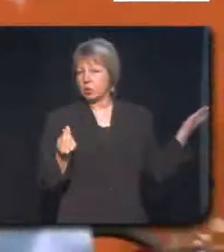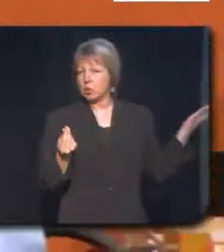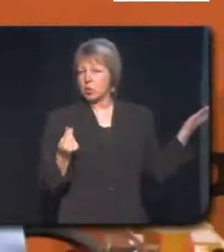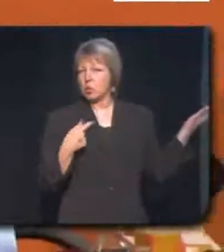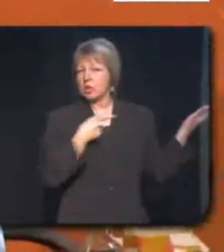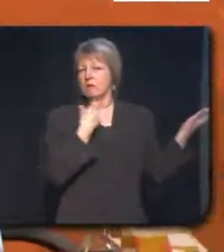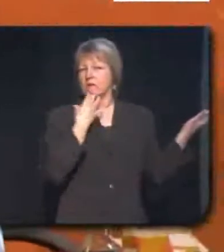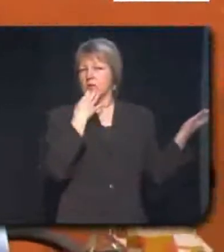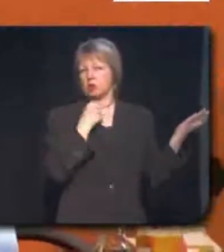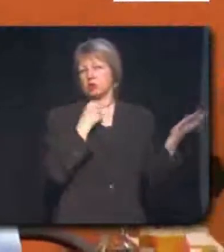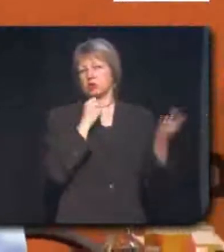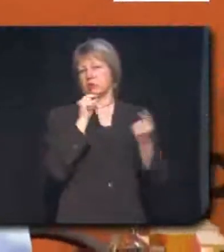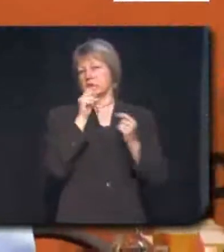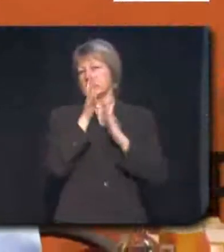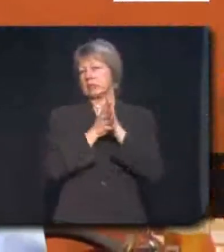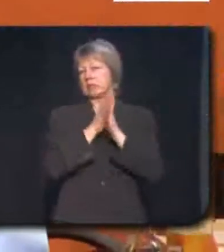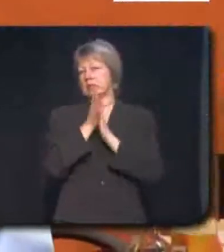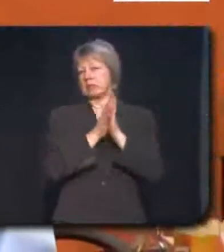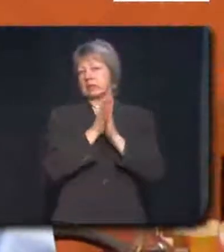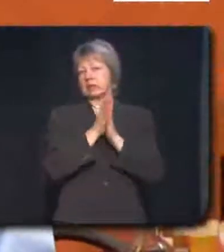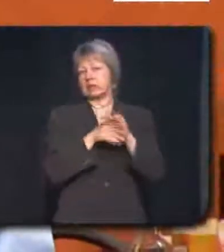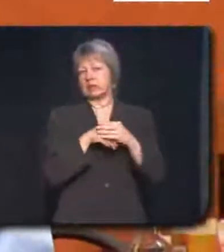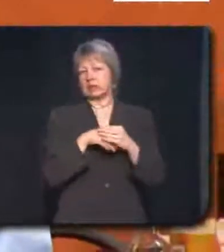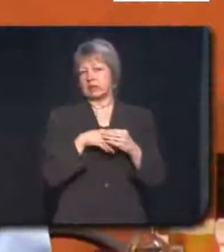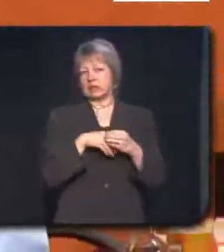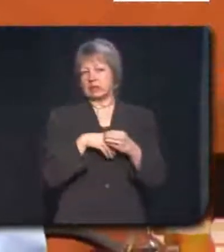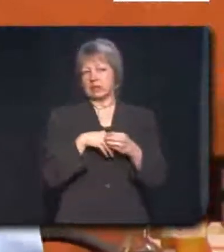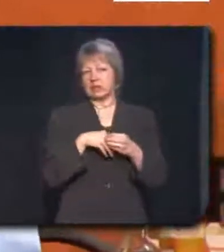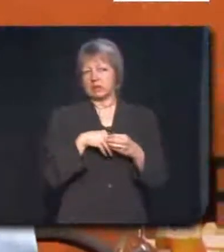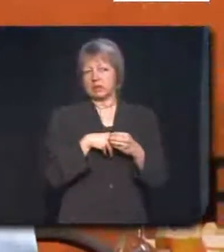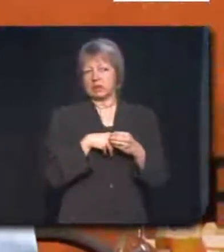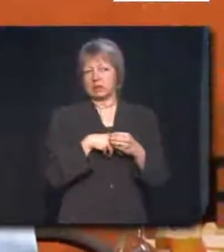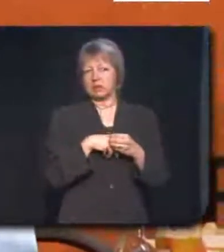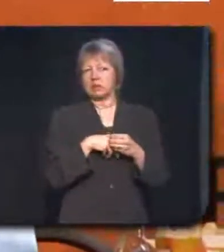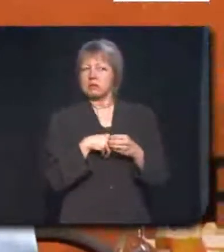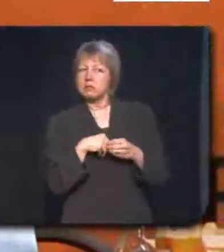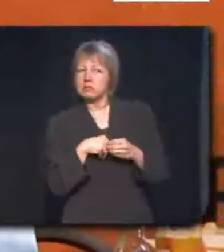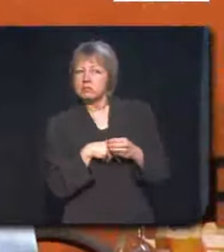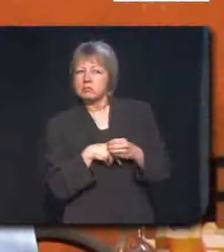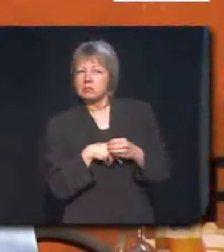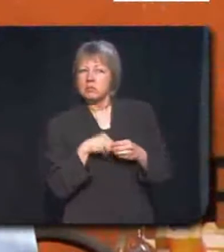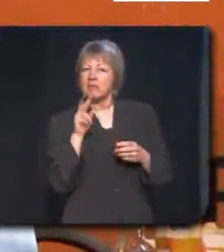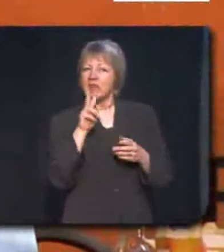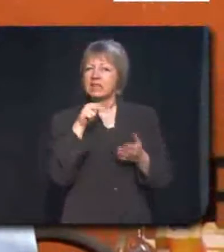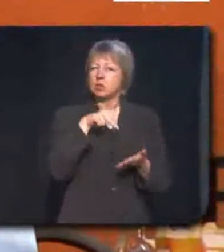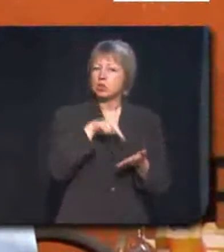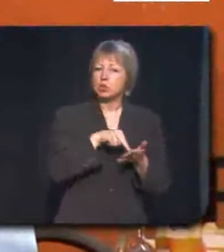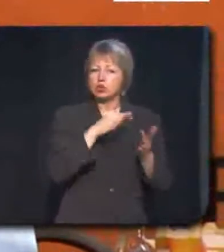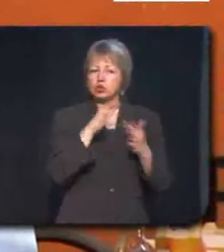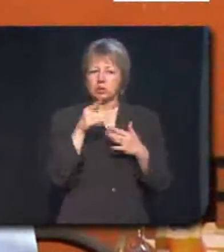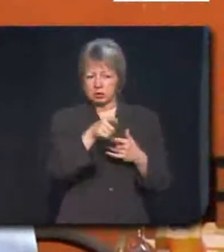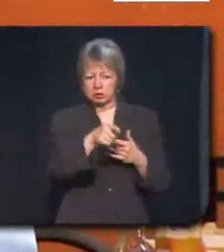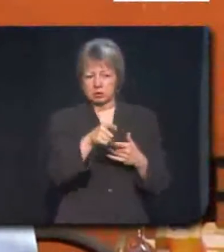möchte euch da was erzählen ich glaube da haben wir mal was gemacht mit der zuständig ist